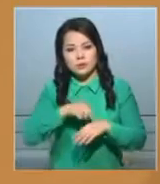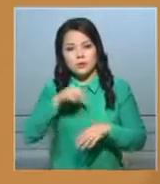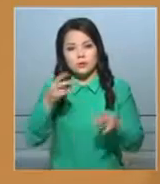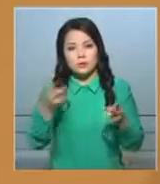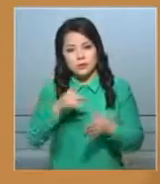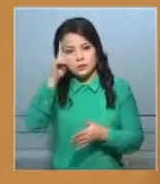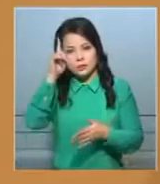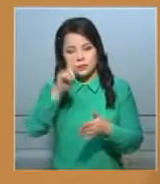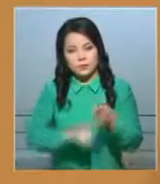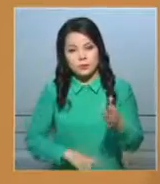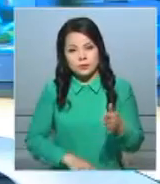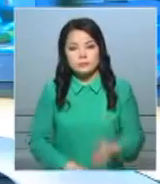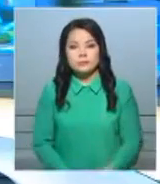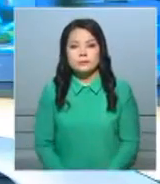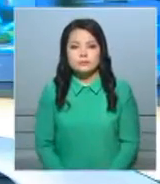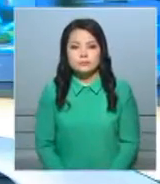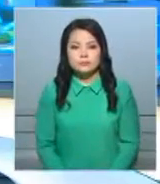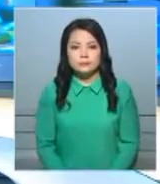ететініне сенімдімін.